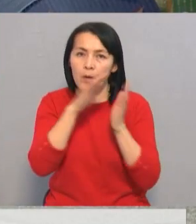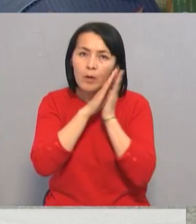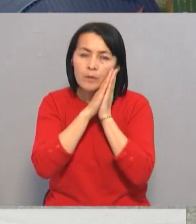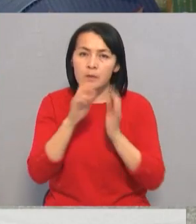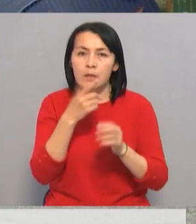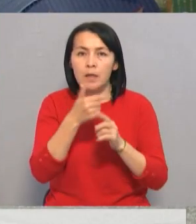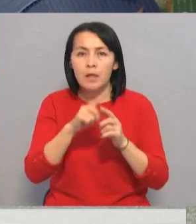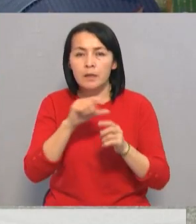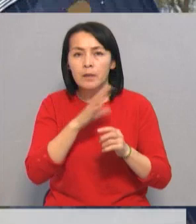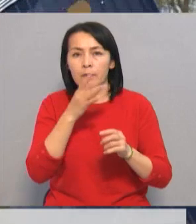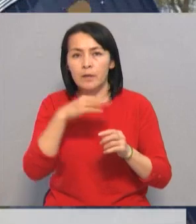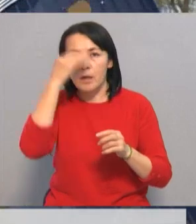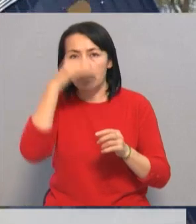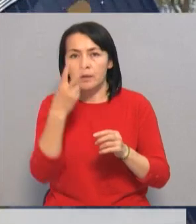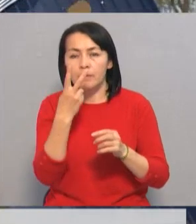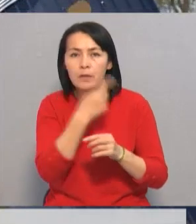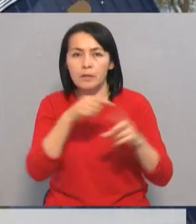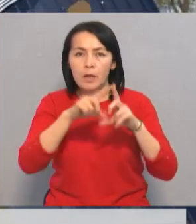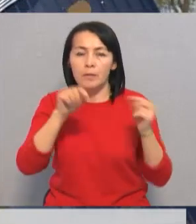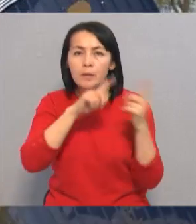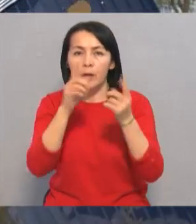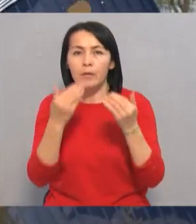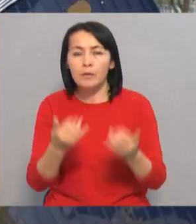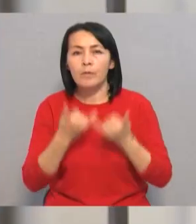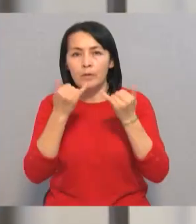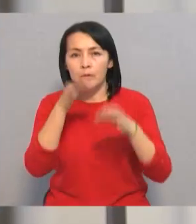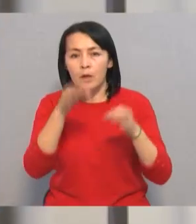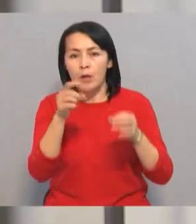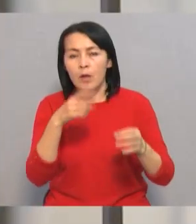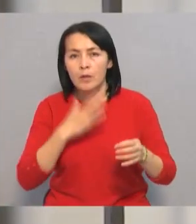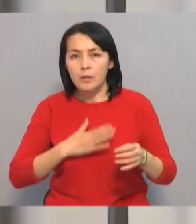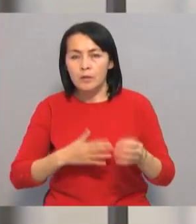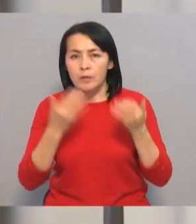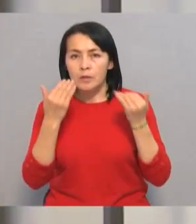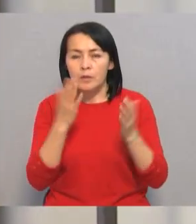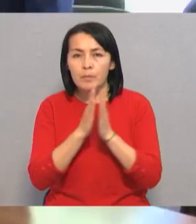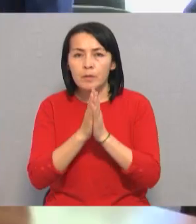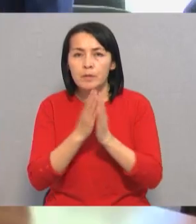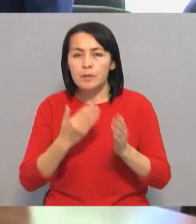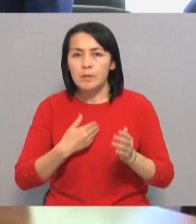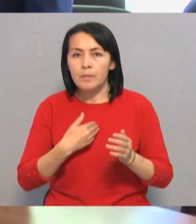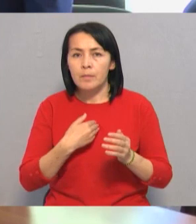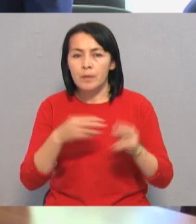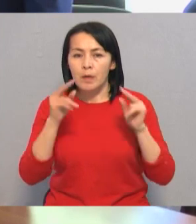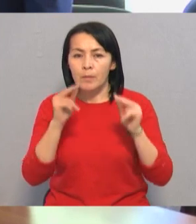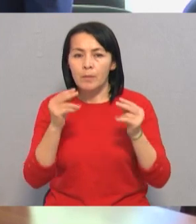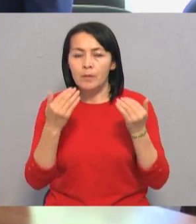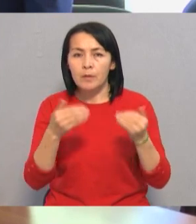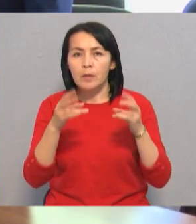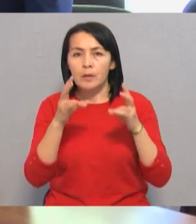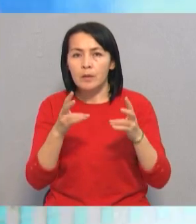За это время мой отец даже 2 раза попал в больницу. Уважаемый суд, потерпевшая сторона также просили меня оправдать.